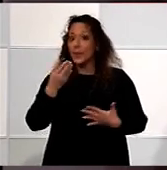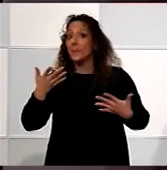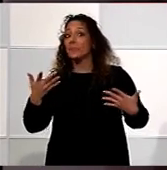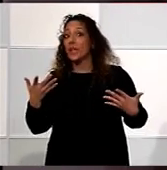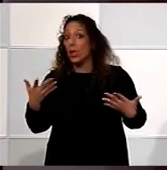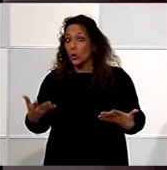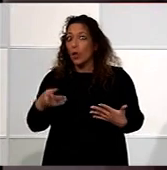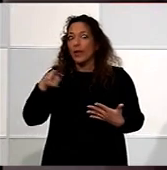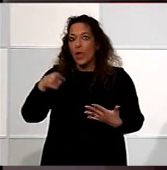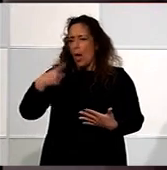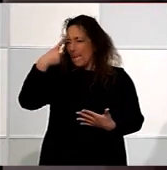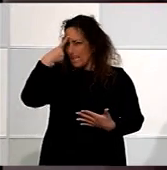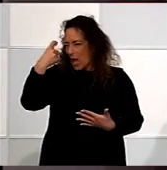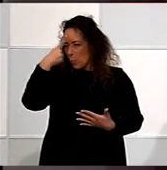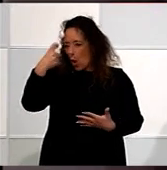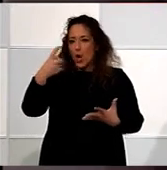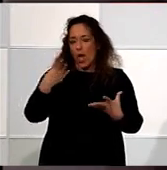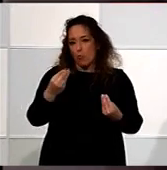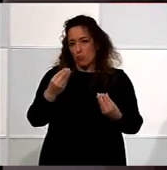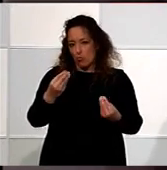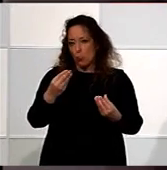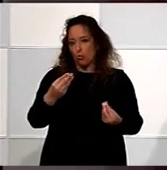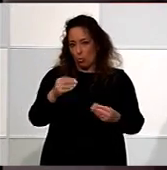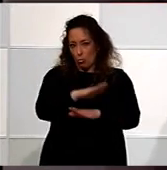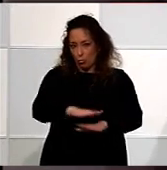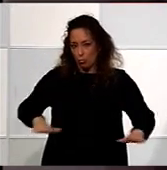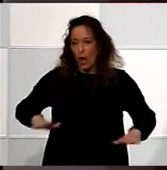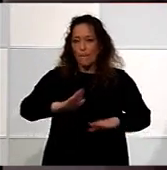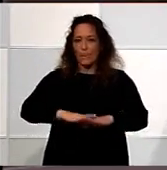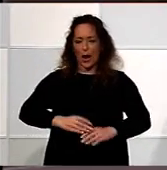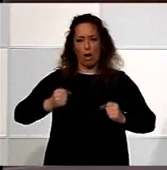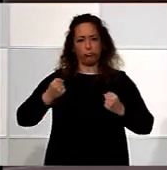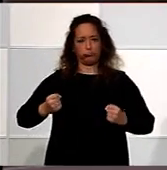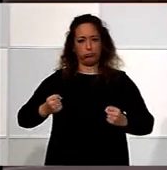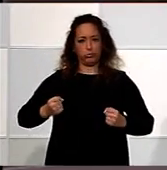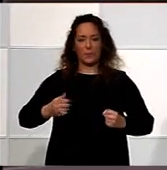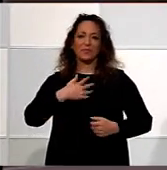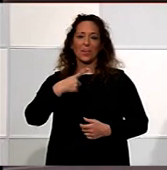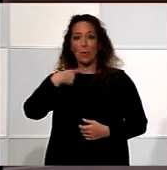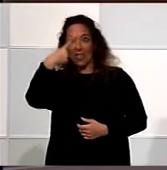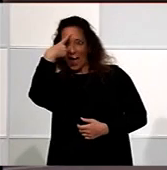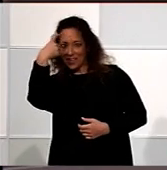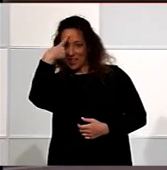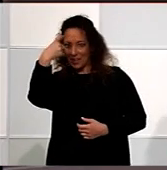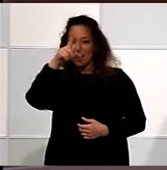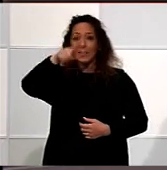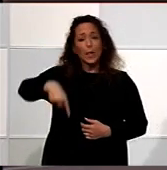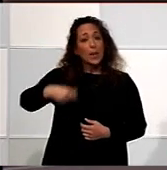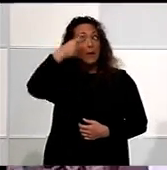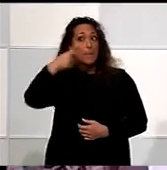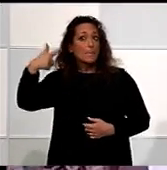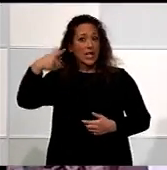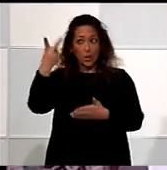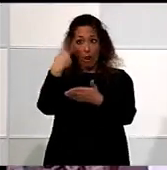molta memòria també, com nosaltres, per poder tenir energia. Per tant, exerciten la memòria, m'imagino que també deuen llegir i molt.